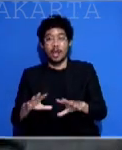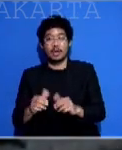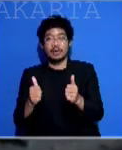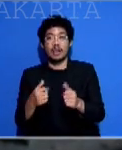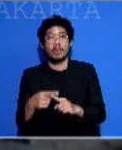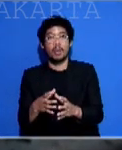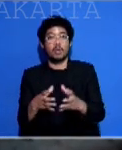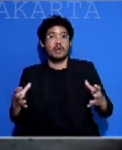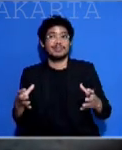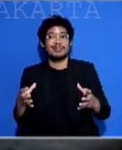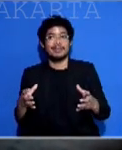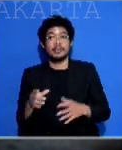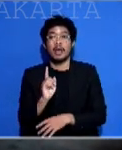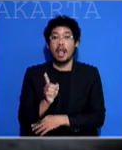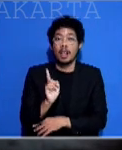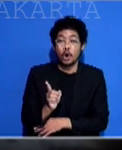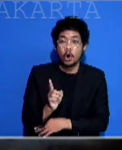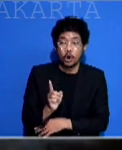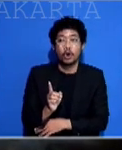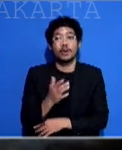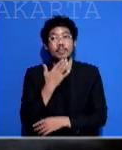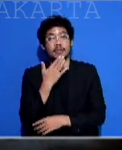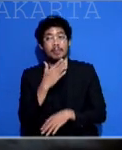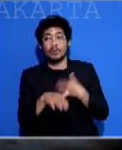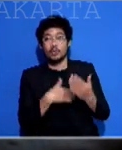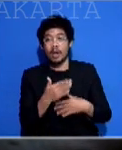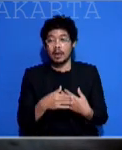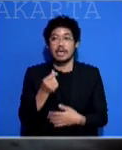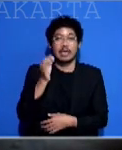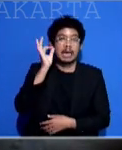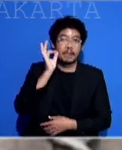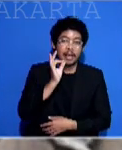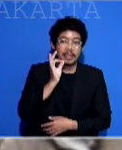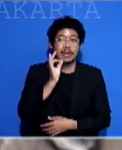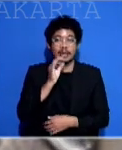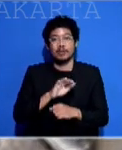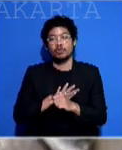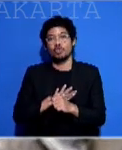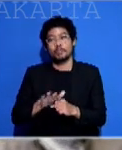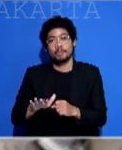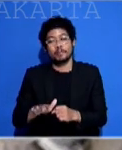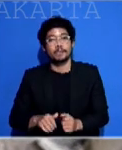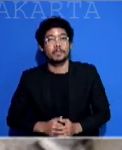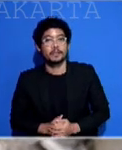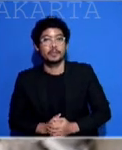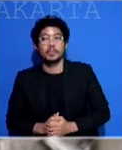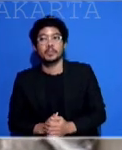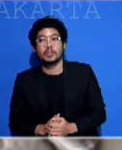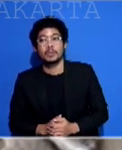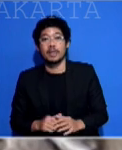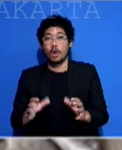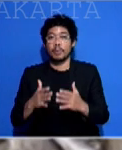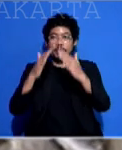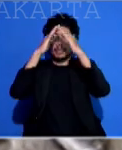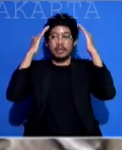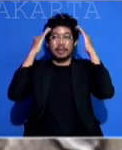kasarasaning kambangan langkung kejamin sarta bioproduksinipun langkung irit lan murakapi. Kejawi menika, kadang tani ugi saged ngingah